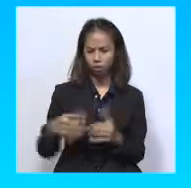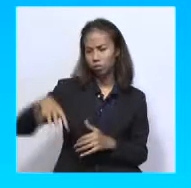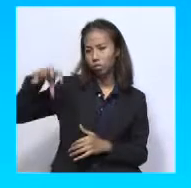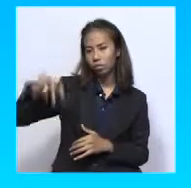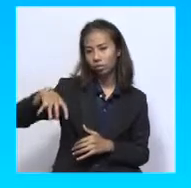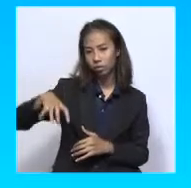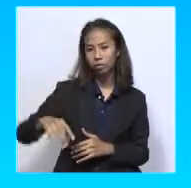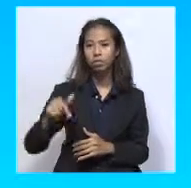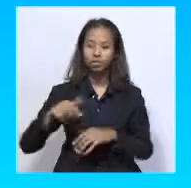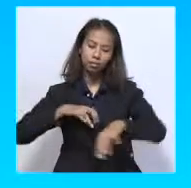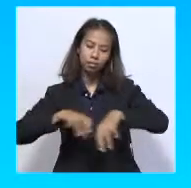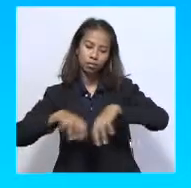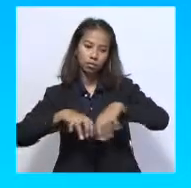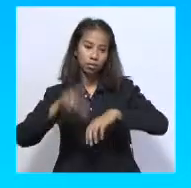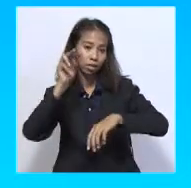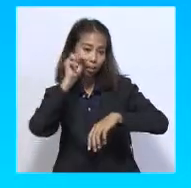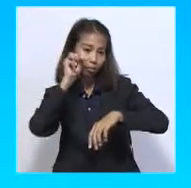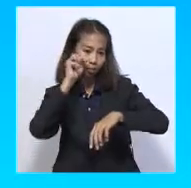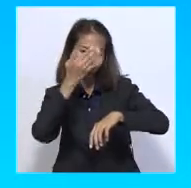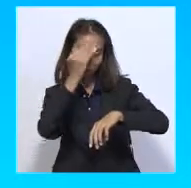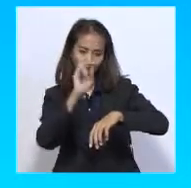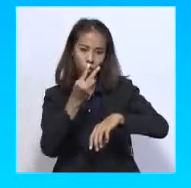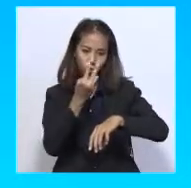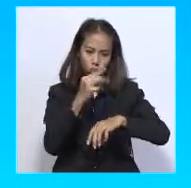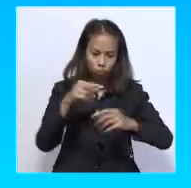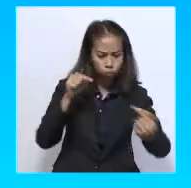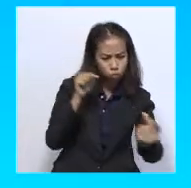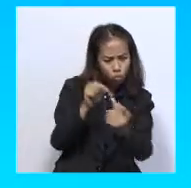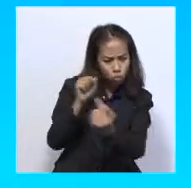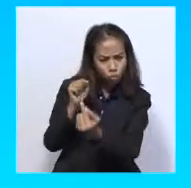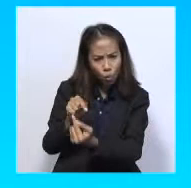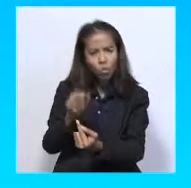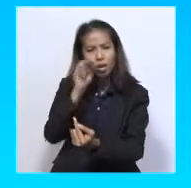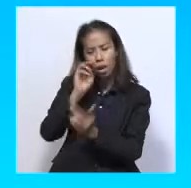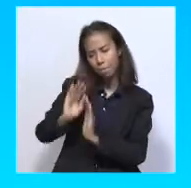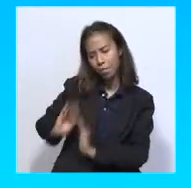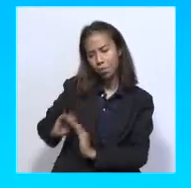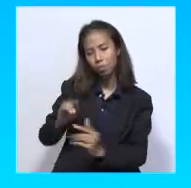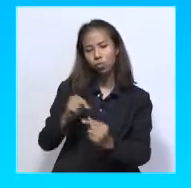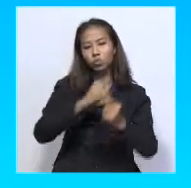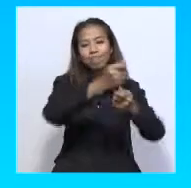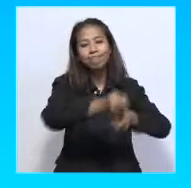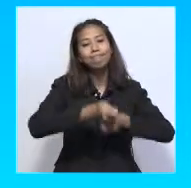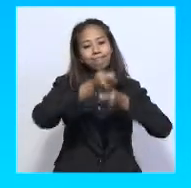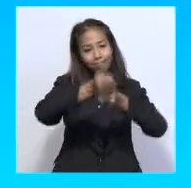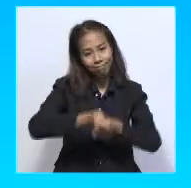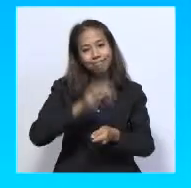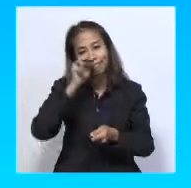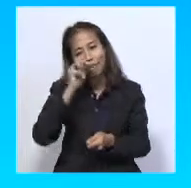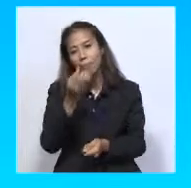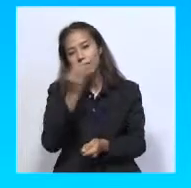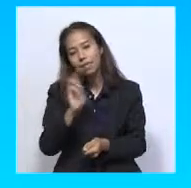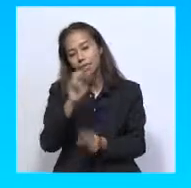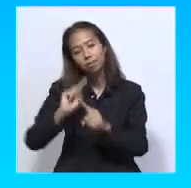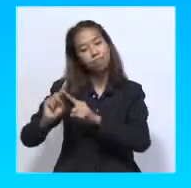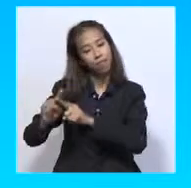ก็ได้ทำการบริหารจัดการน้ำนะครับเพื่อให้เกิดความเหมาะสมมากที่สุดแล้วก็กักเก็บน้ำไว้ใช้เพื่อการเกษตรแล้วก็การอุปโภคบริโภคนะ